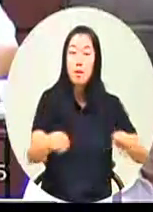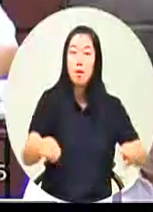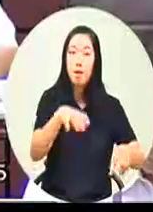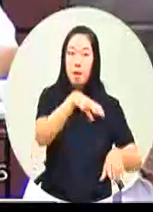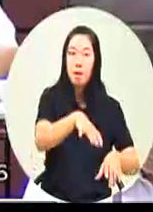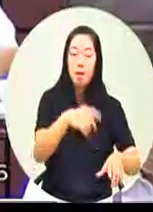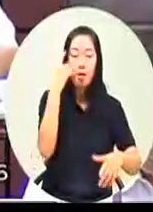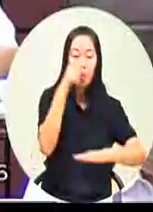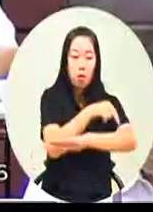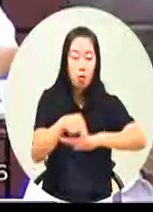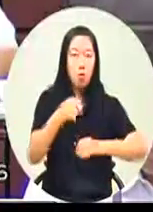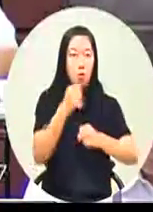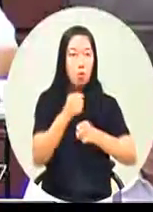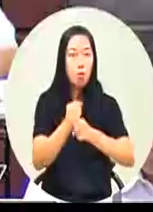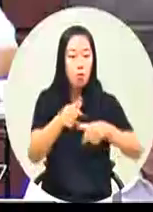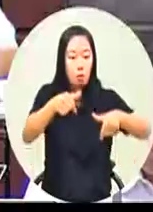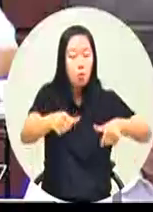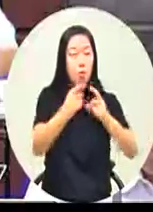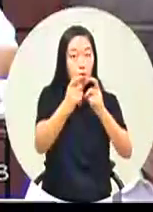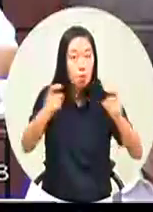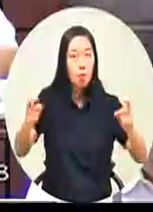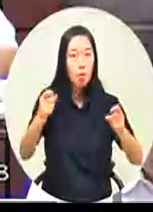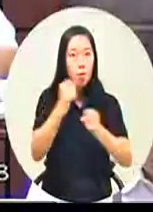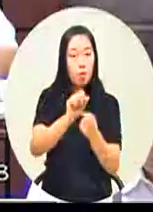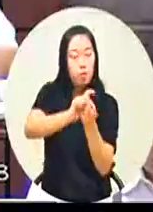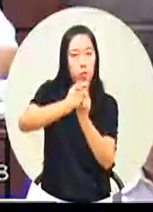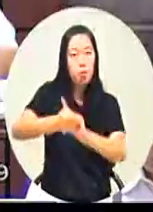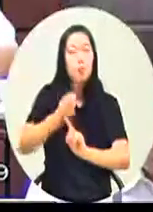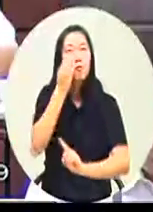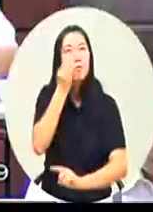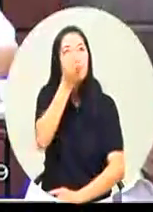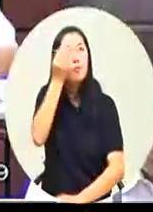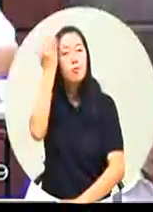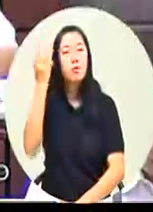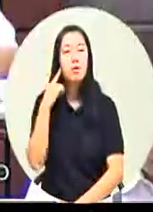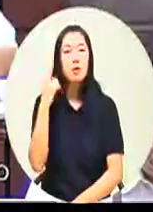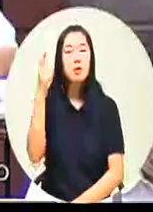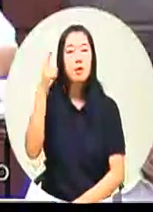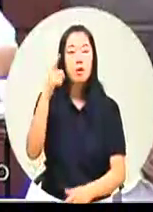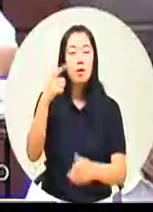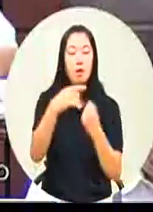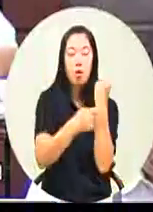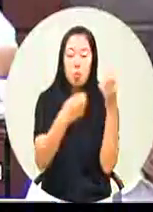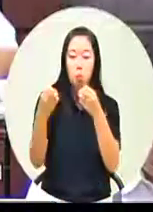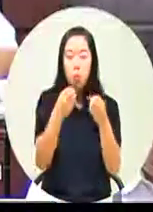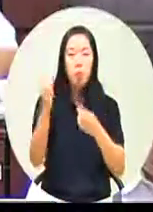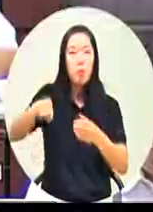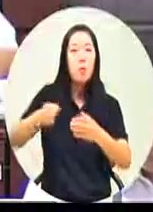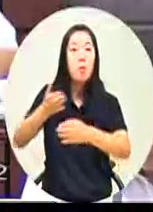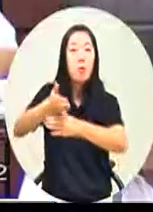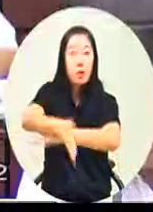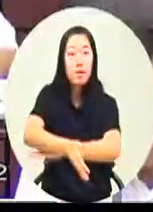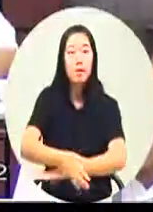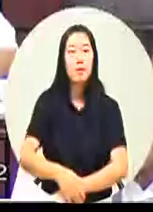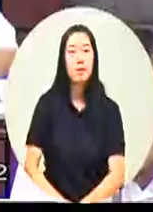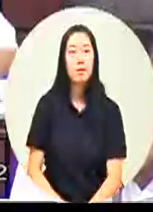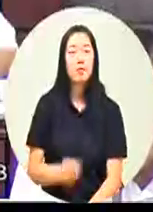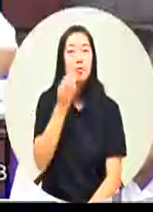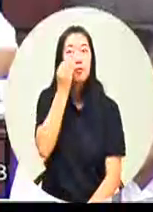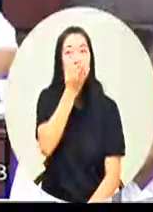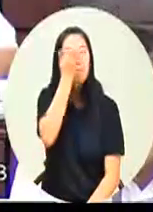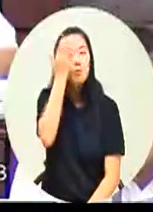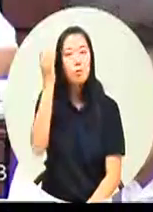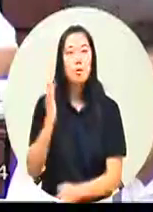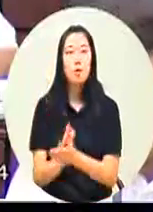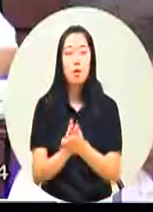划为这个双城地区，就是把它划为这个观光地区，那也通过了，但是我在这里跟议员做一个报告，就是观光地区的这个指